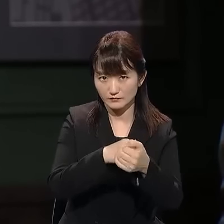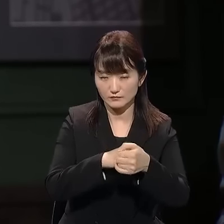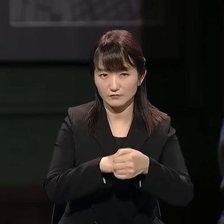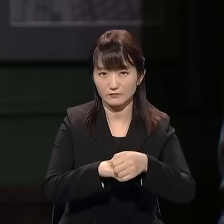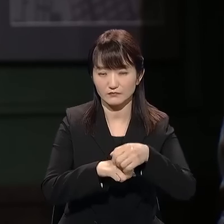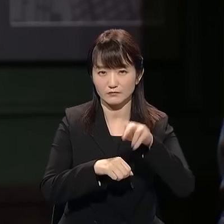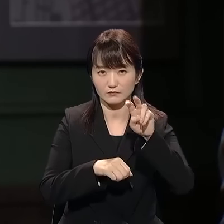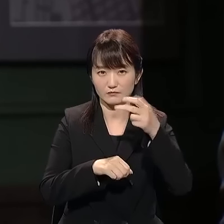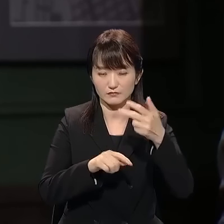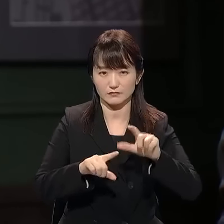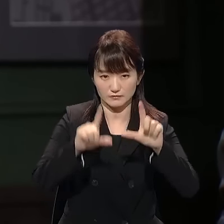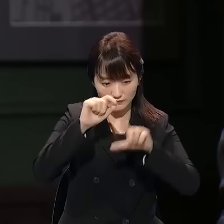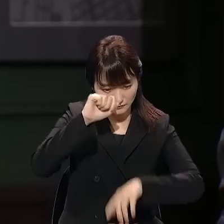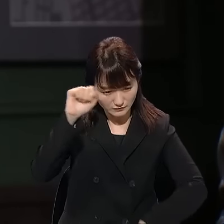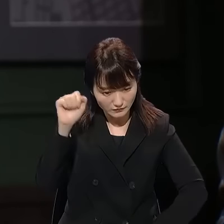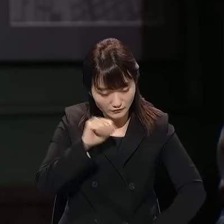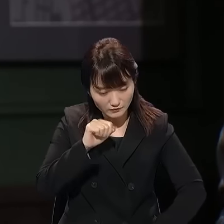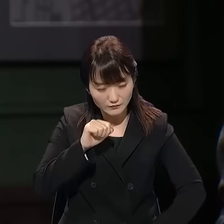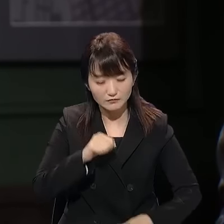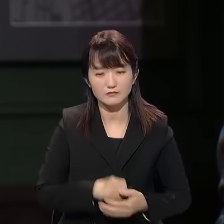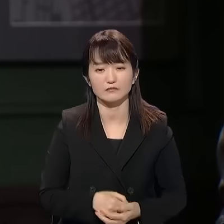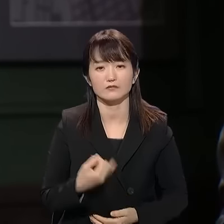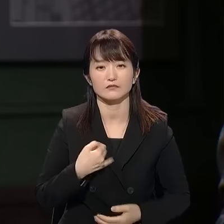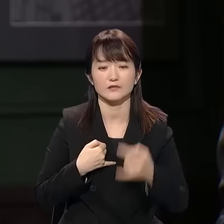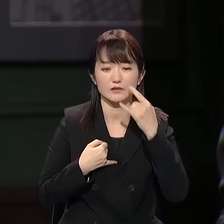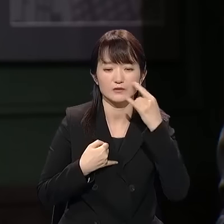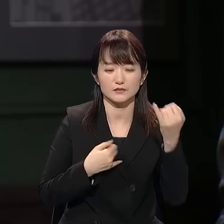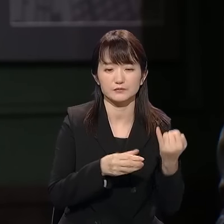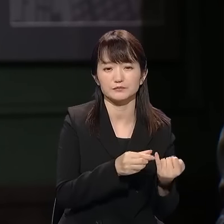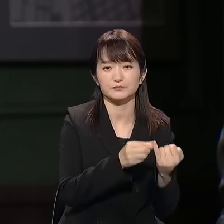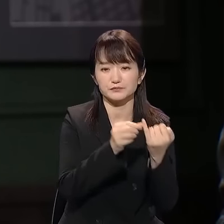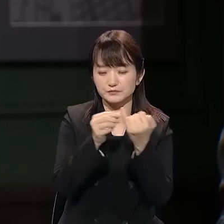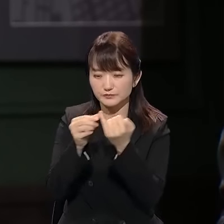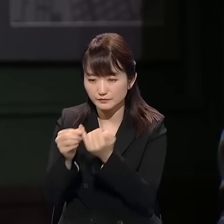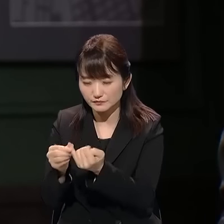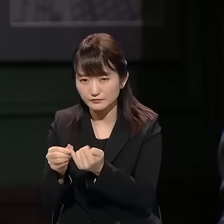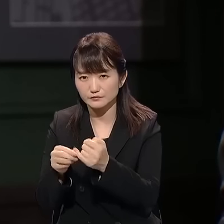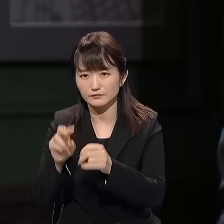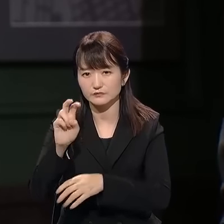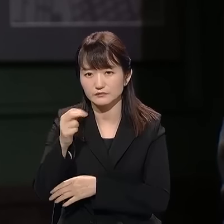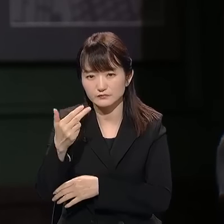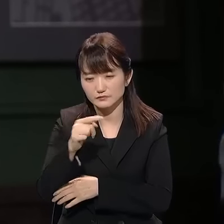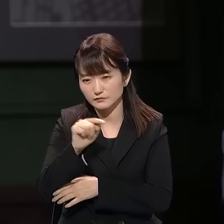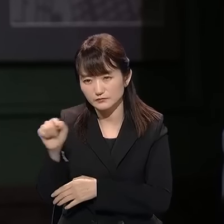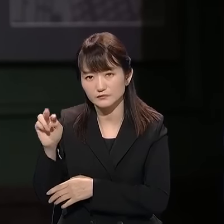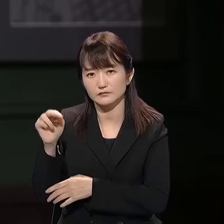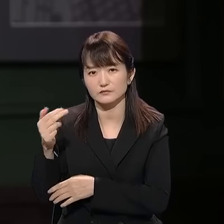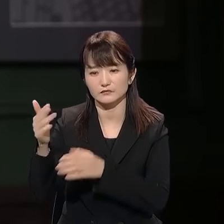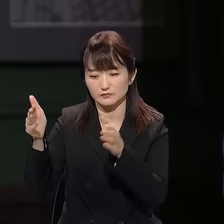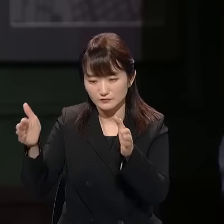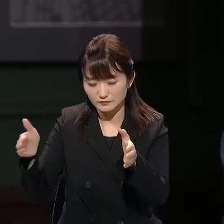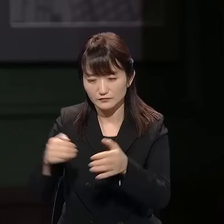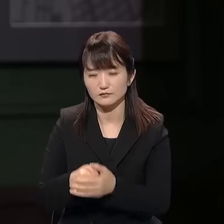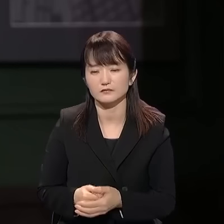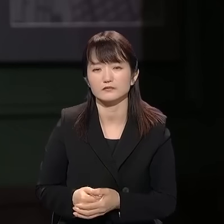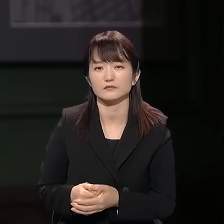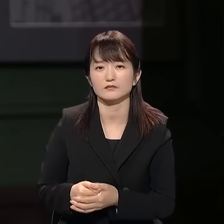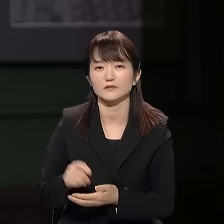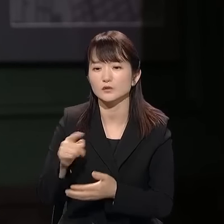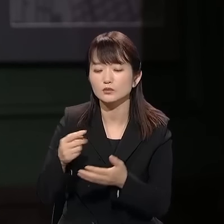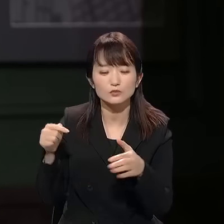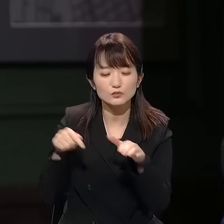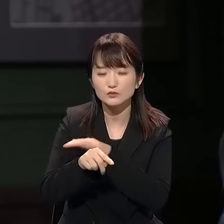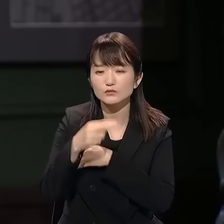새벽부터이 제보자가 어머니를 모시고 병원으로 간 28일 오후까지이 병원에서 어떤 조치도 없었다고 하는데요 제보자는